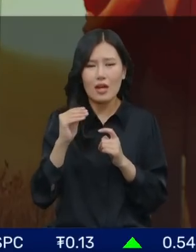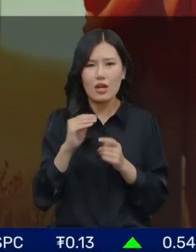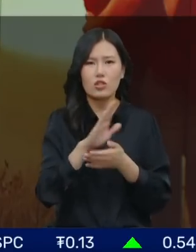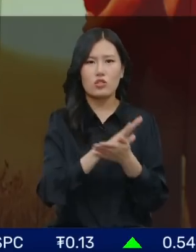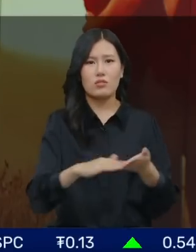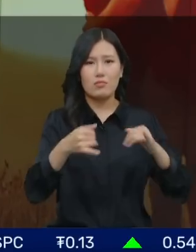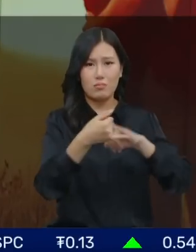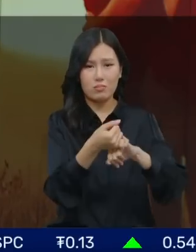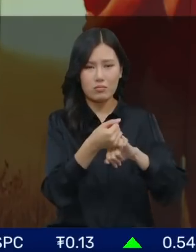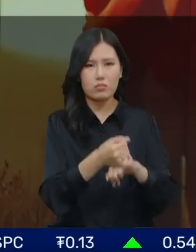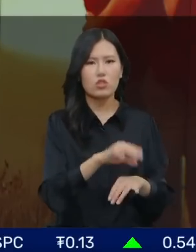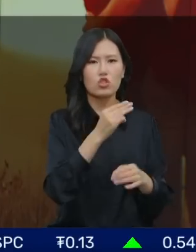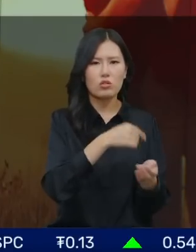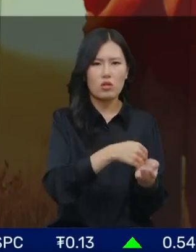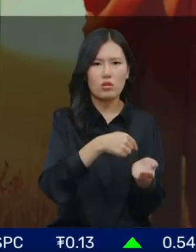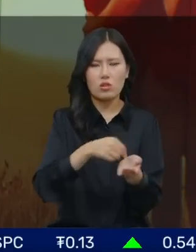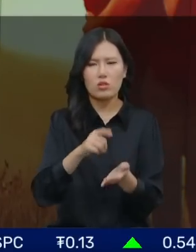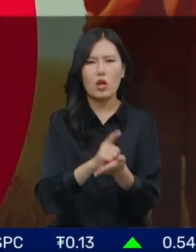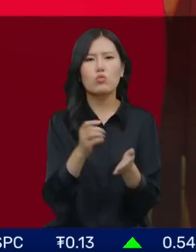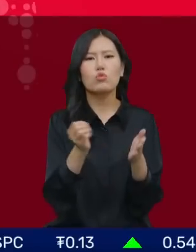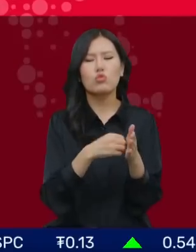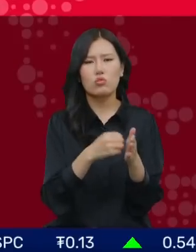Энэхүү мэдээллийн дэлгэрэнгүйг цэрин жаргал.